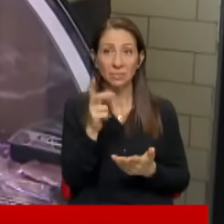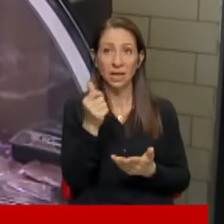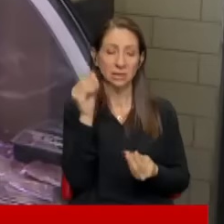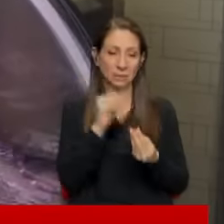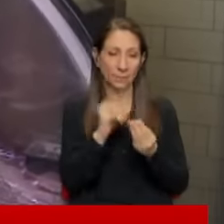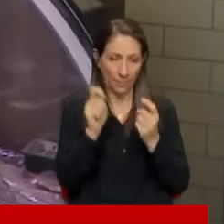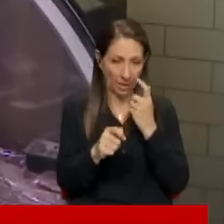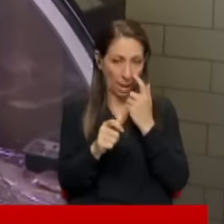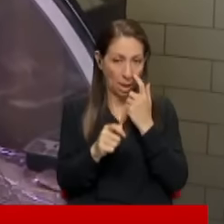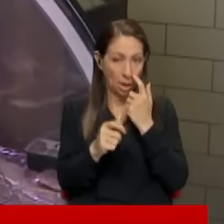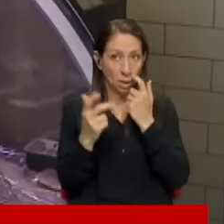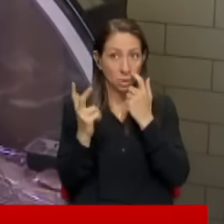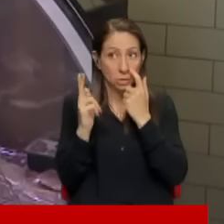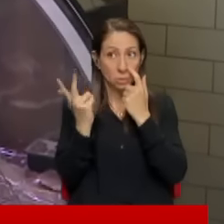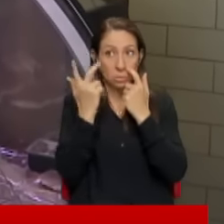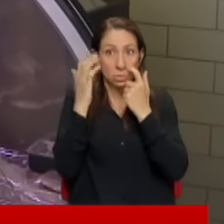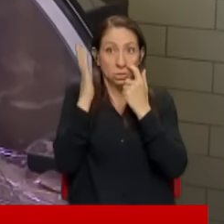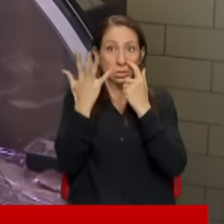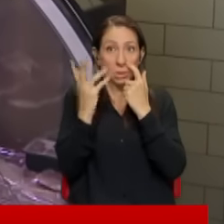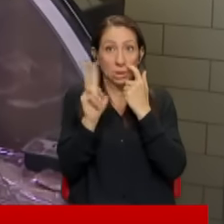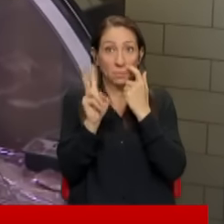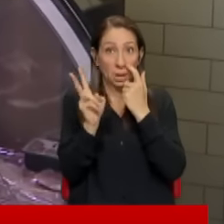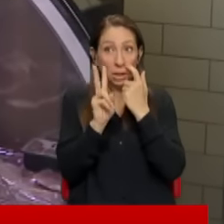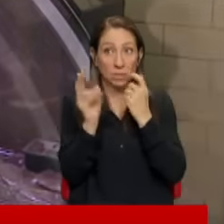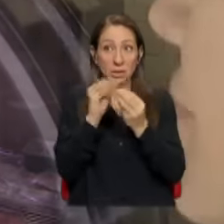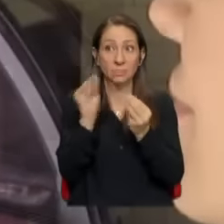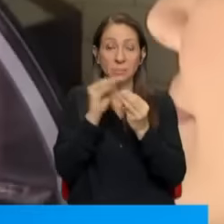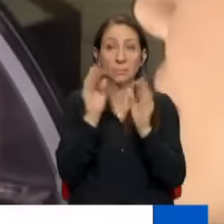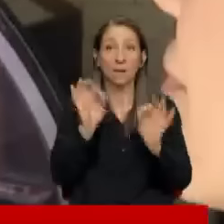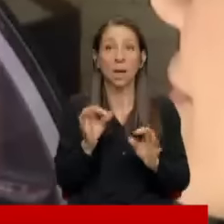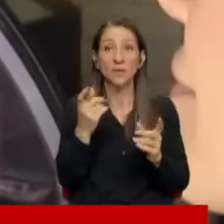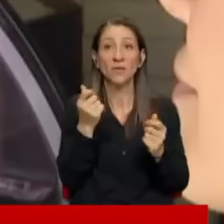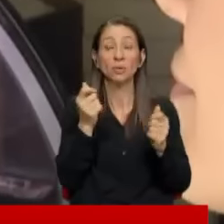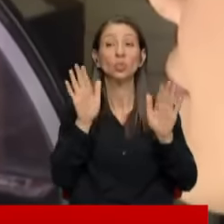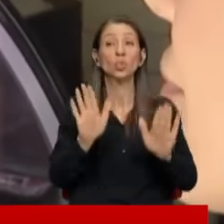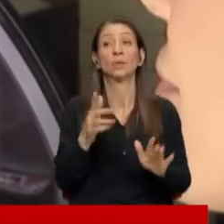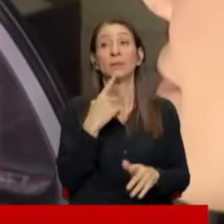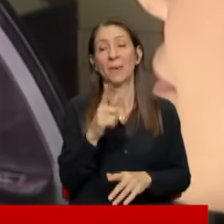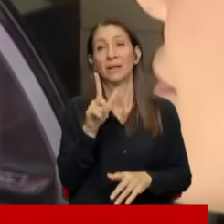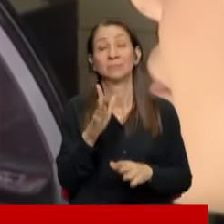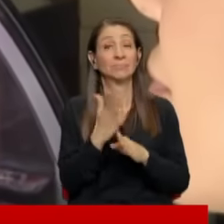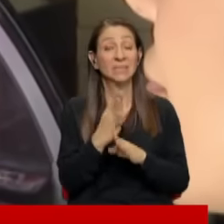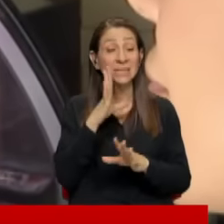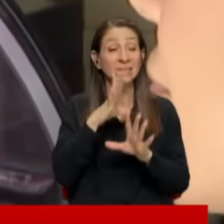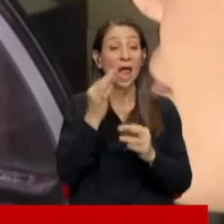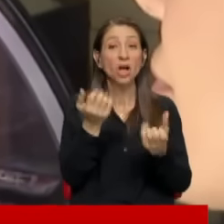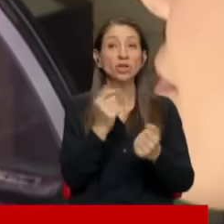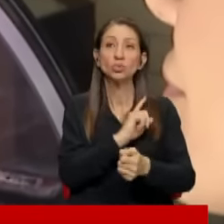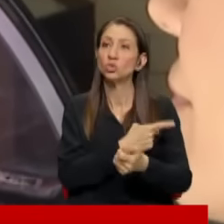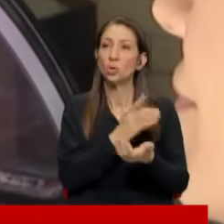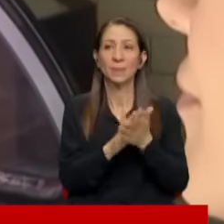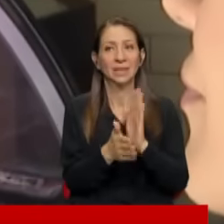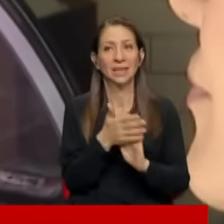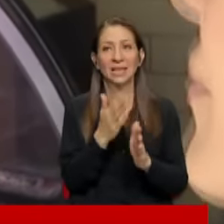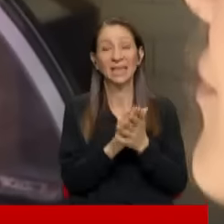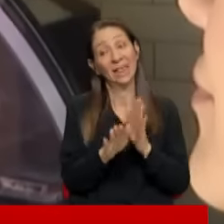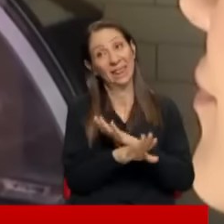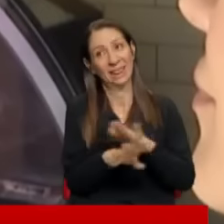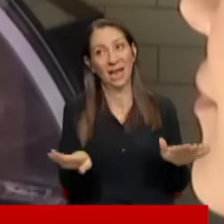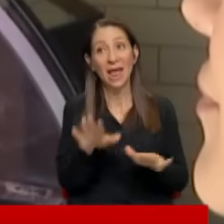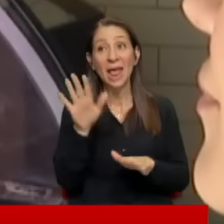zam yaptılar. Birdenbire şaşırdık artık, 20-20 gelmeye başladı. Artık fiyatlara dur demek lazım çünkü insanların alacak gücü kalmadı. Yeter